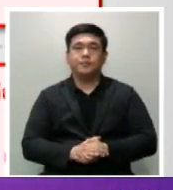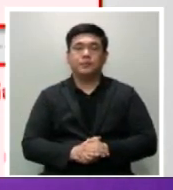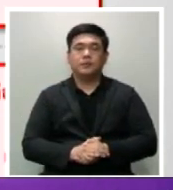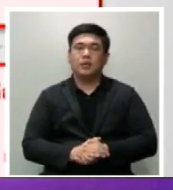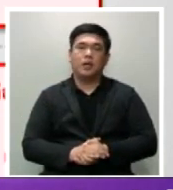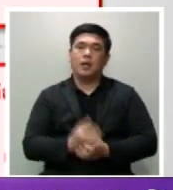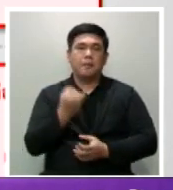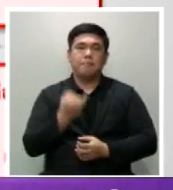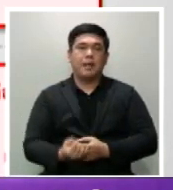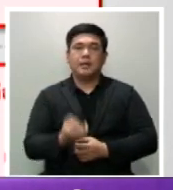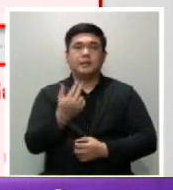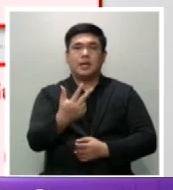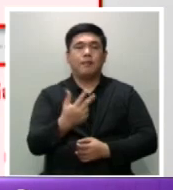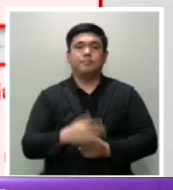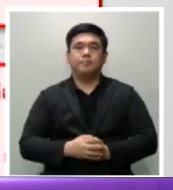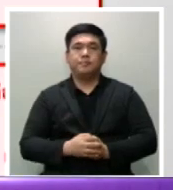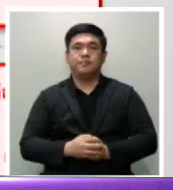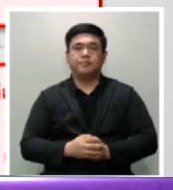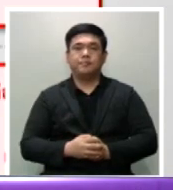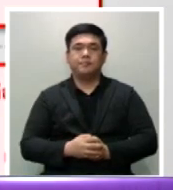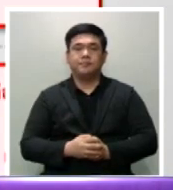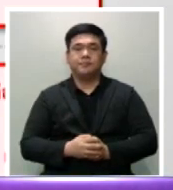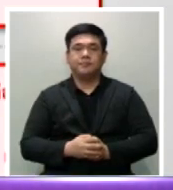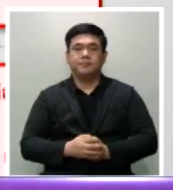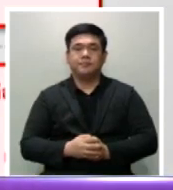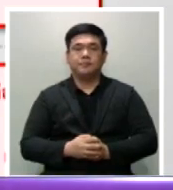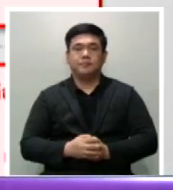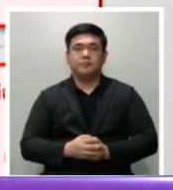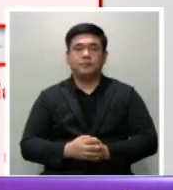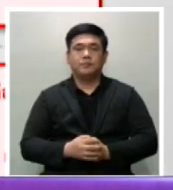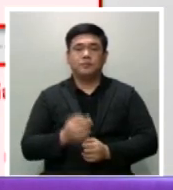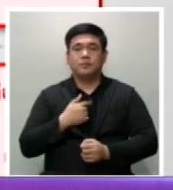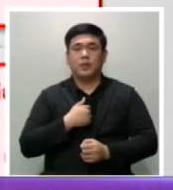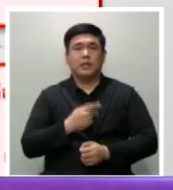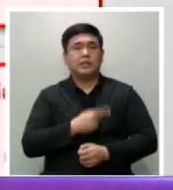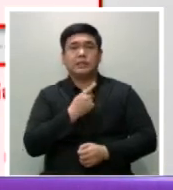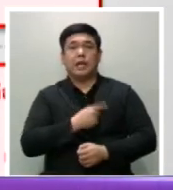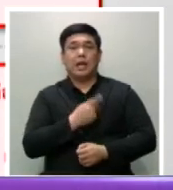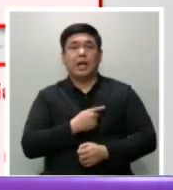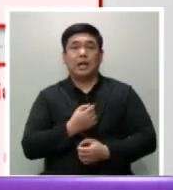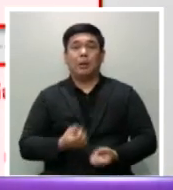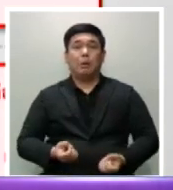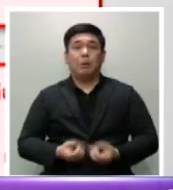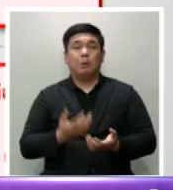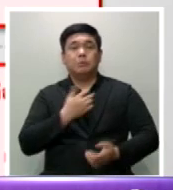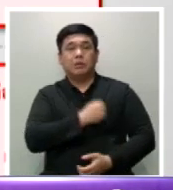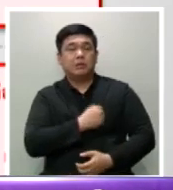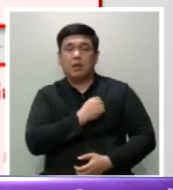แพ้อีกแล้วครับเป็นครั้งที่สามเรื่องนี้ไม่ใช่เป็นเรื่องที่จะต้องมาดีอกดีใจรัฐบาลตื่นเต้นตกใจเสีย